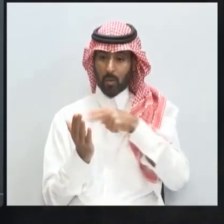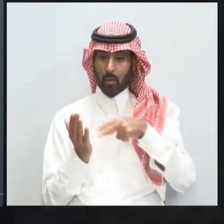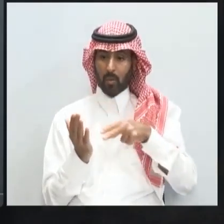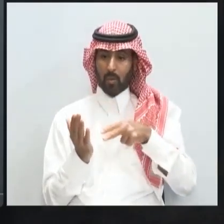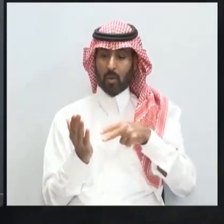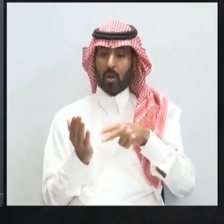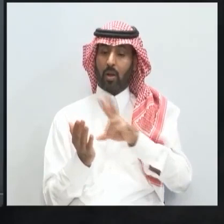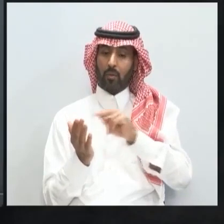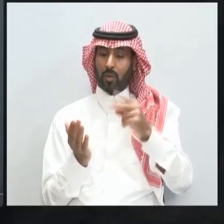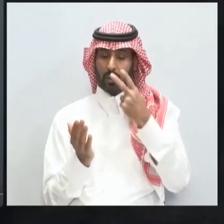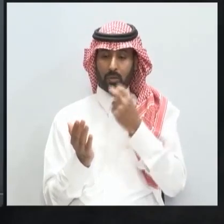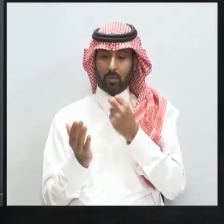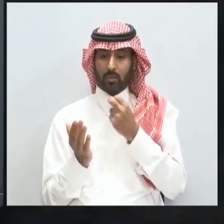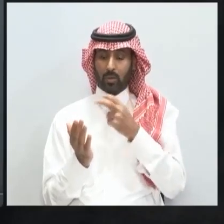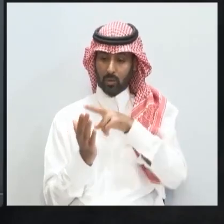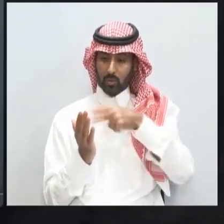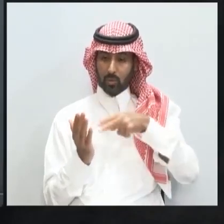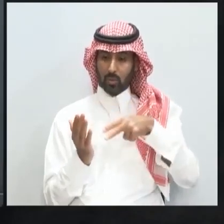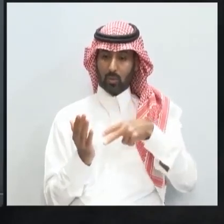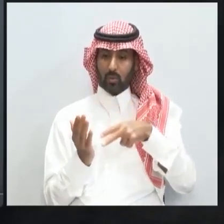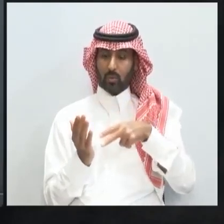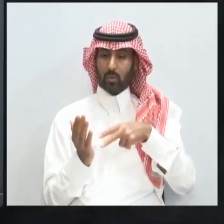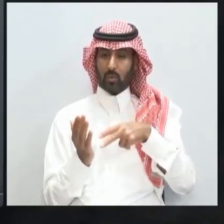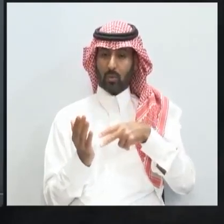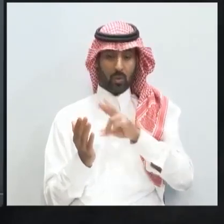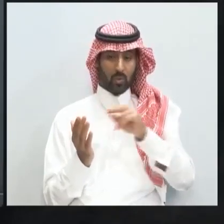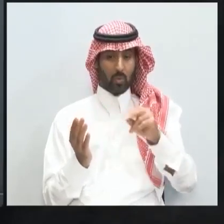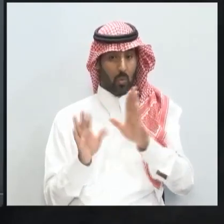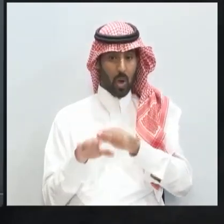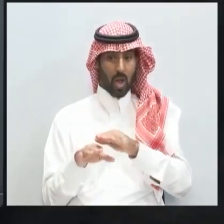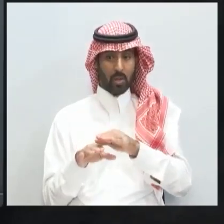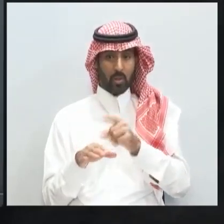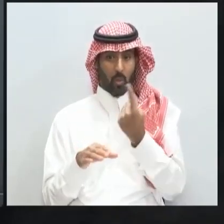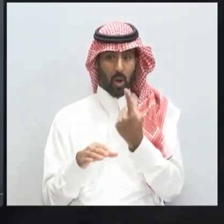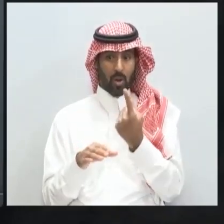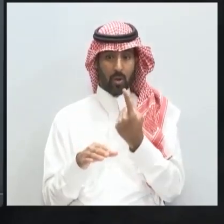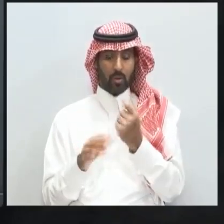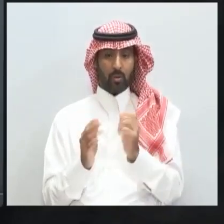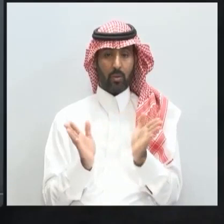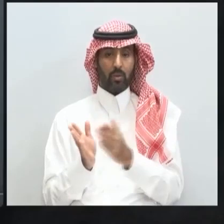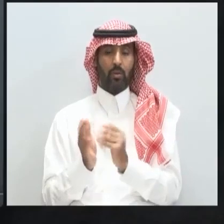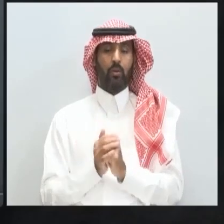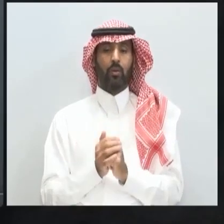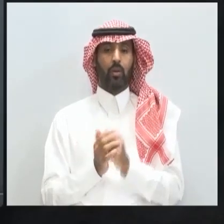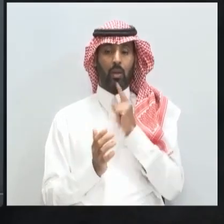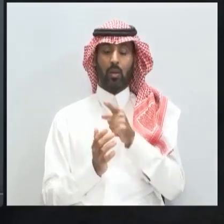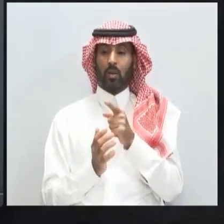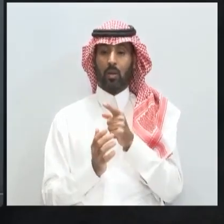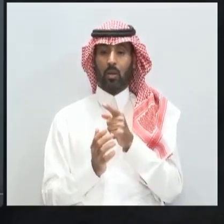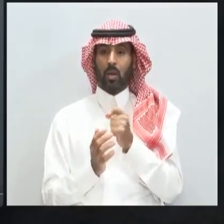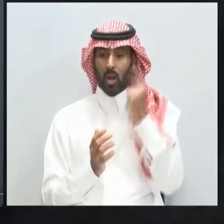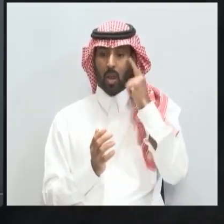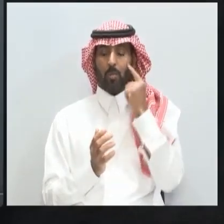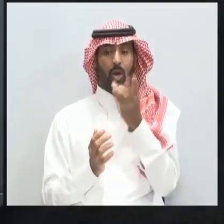هو نفس العلم علم القران وعلم القراءات شيء واحد كذلكم هل علم القران